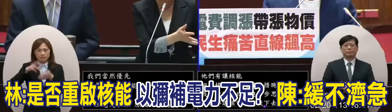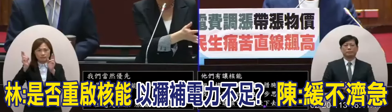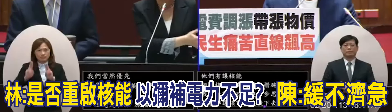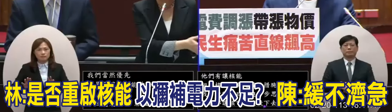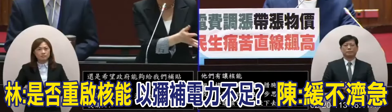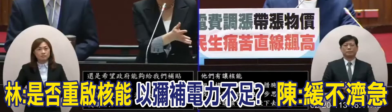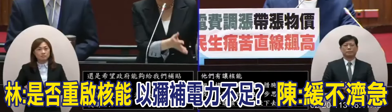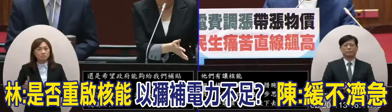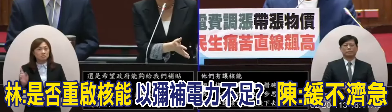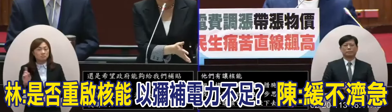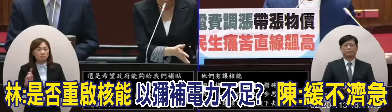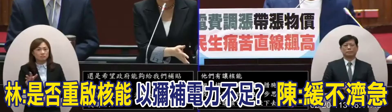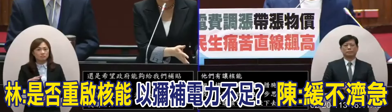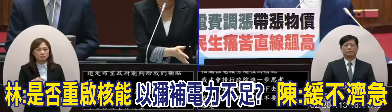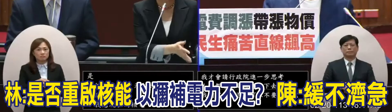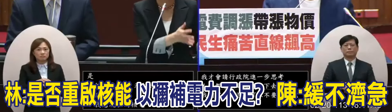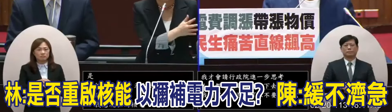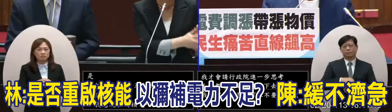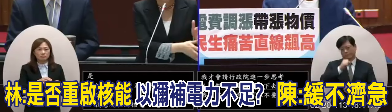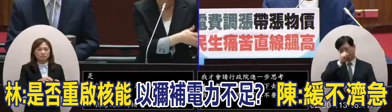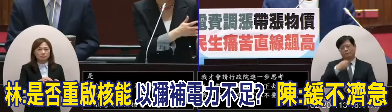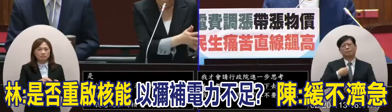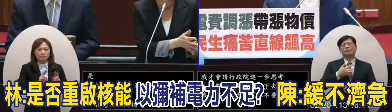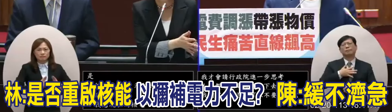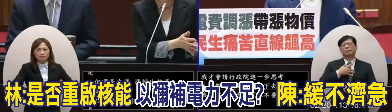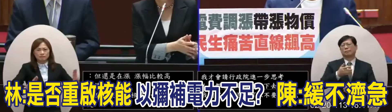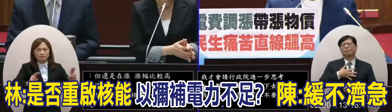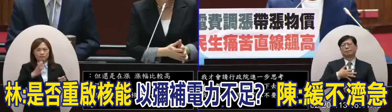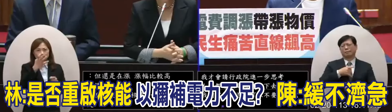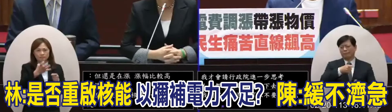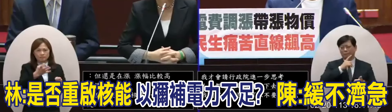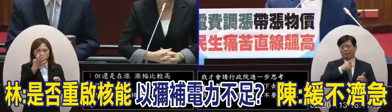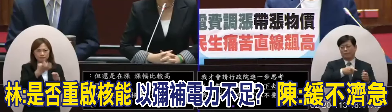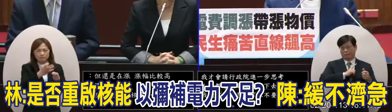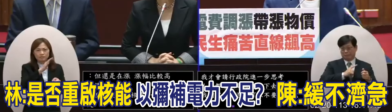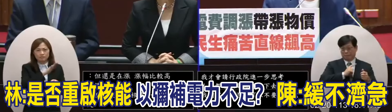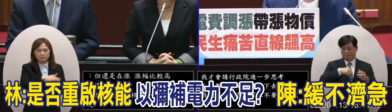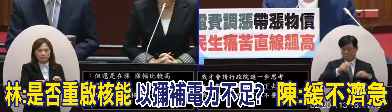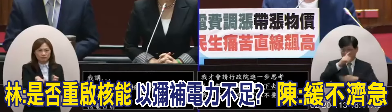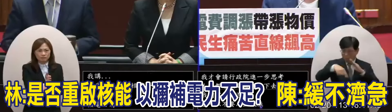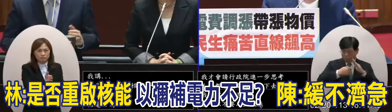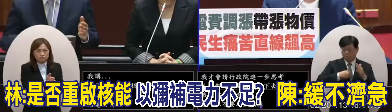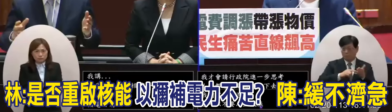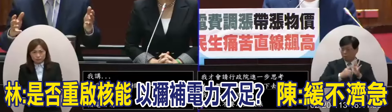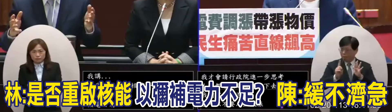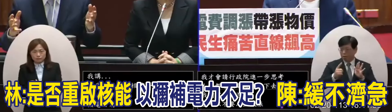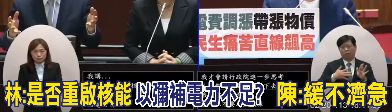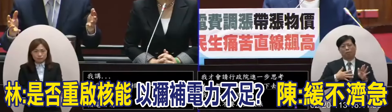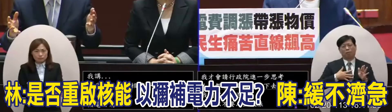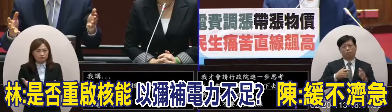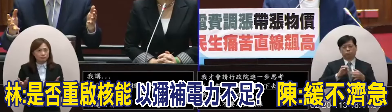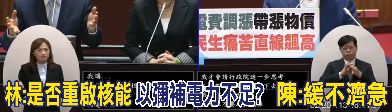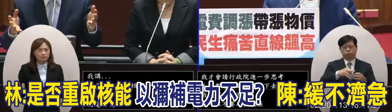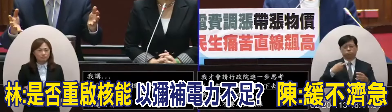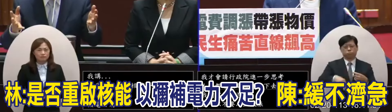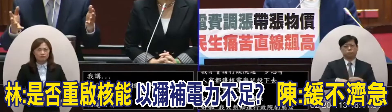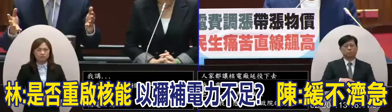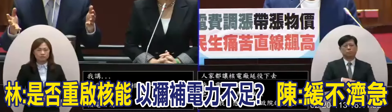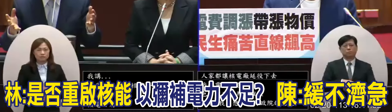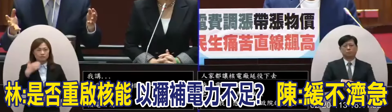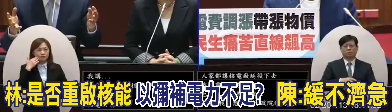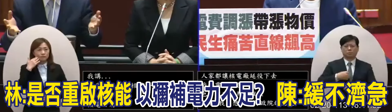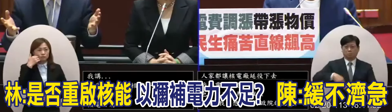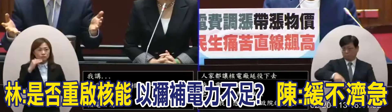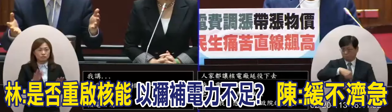前的都是用到40年的期间， 我想我是想知道行政院的态度了哈，我想你们持续的要去做一个， 而且现在如